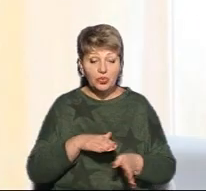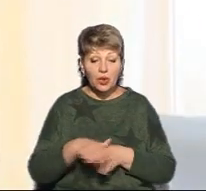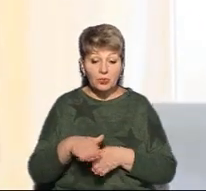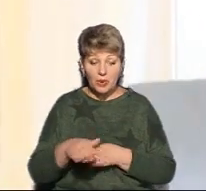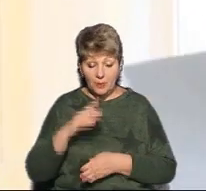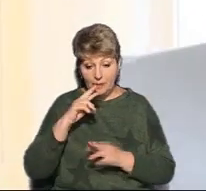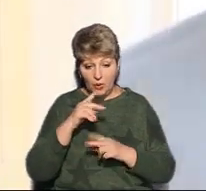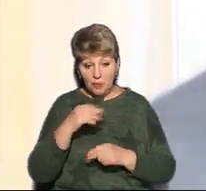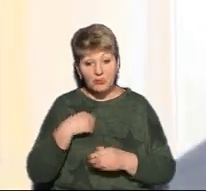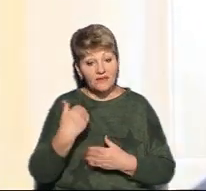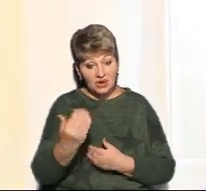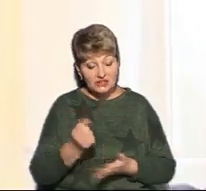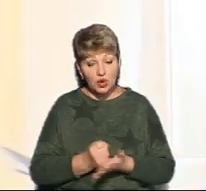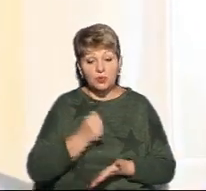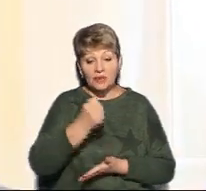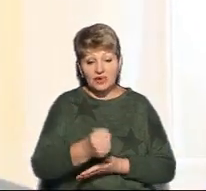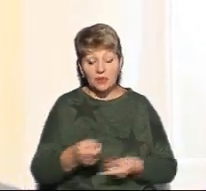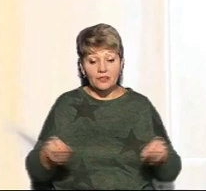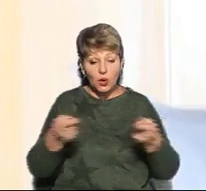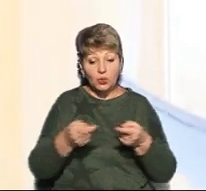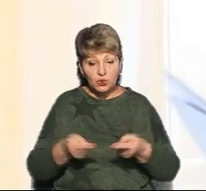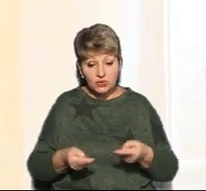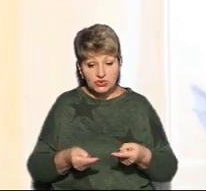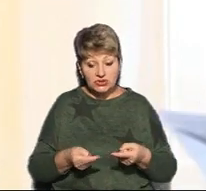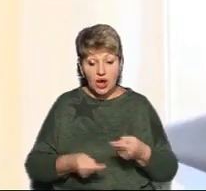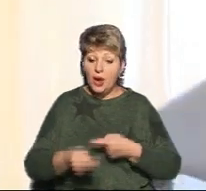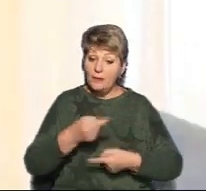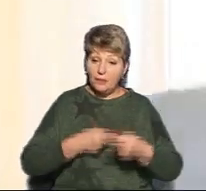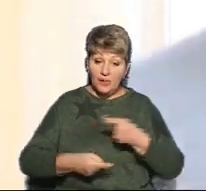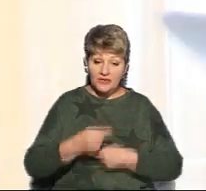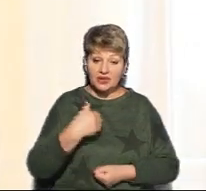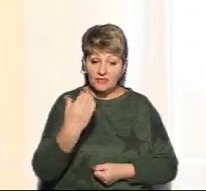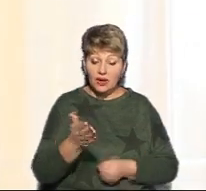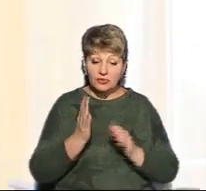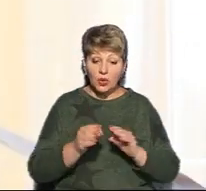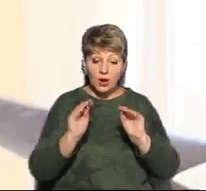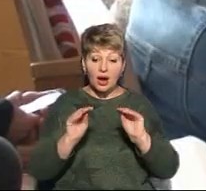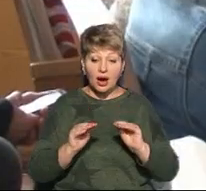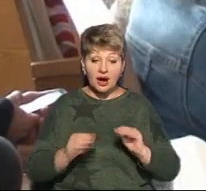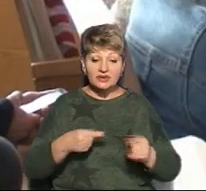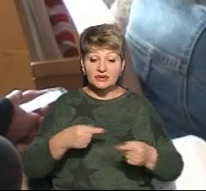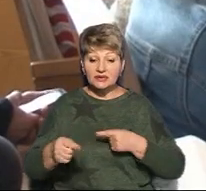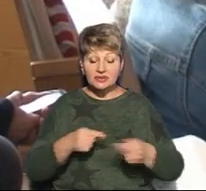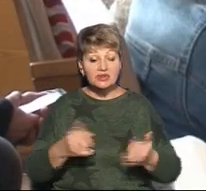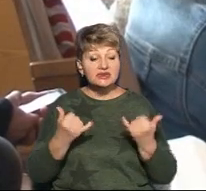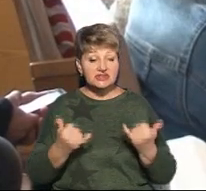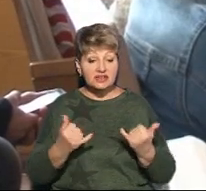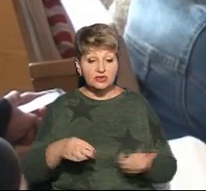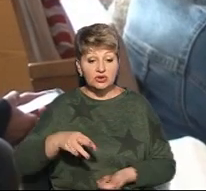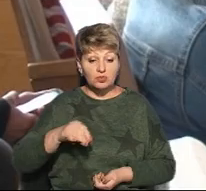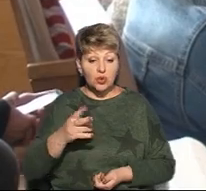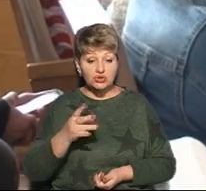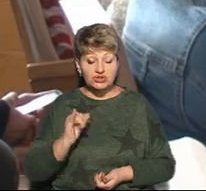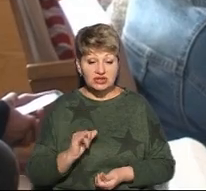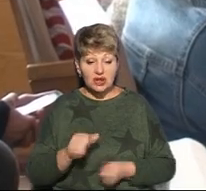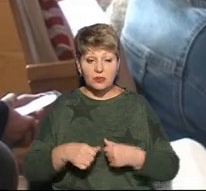помилки. Ми вас відправляємо на уточнення. Повертаємо вам тільки акти розбіжності. Сьогодні Мошнівська ТВК